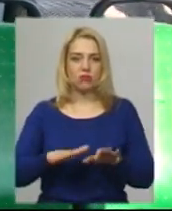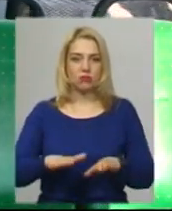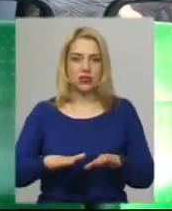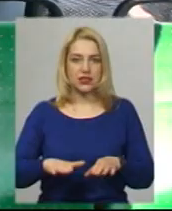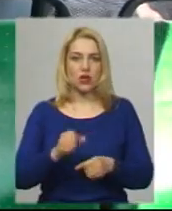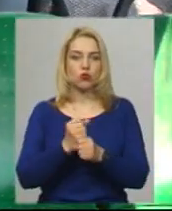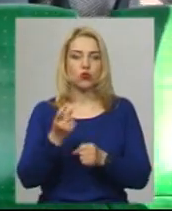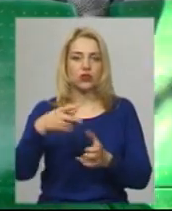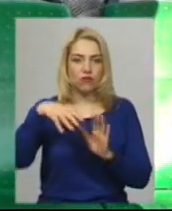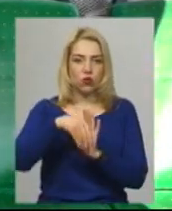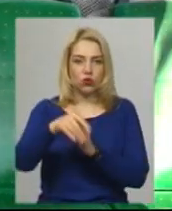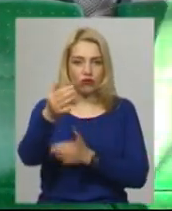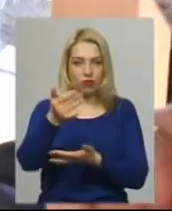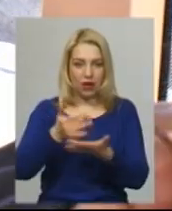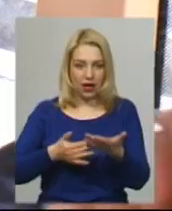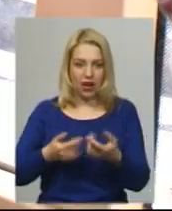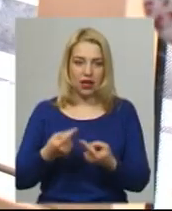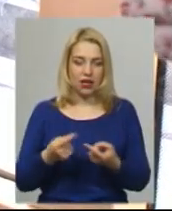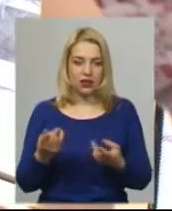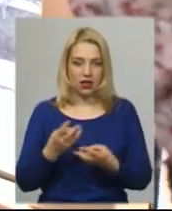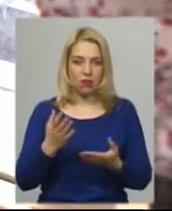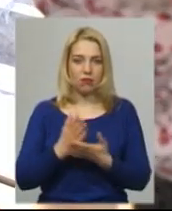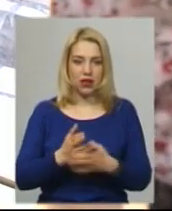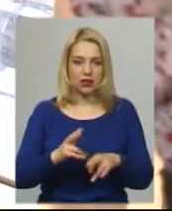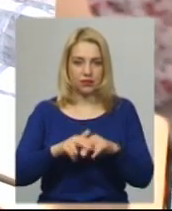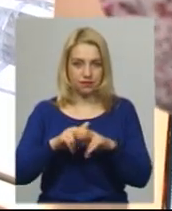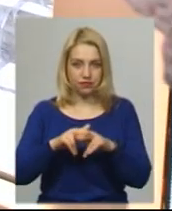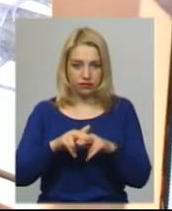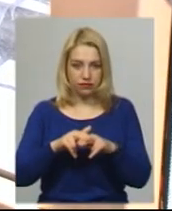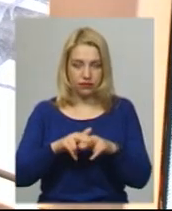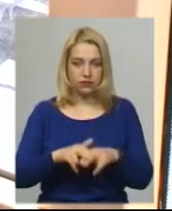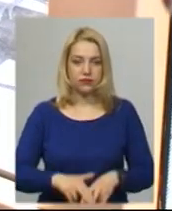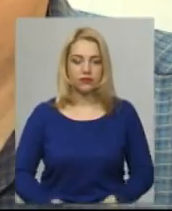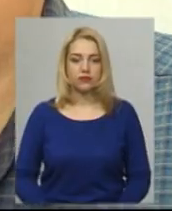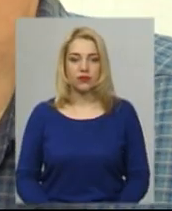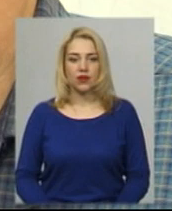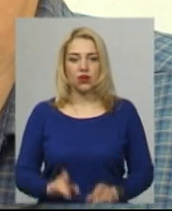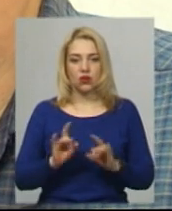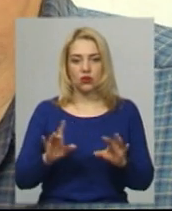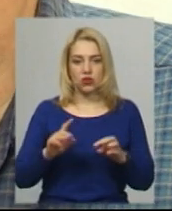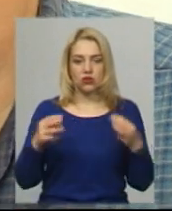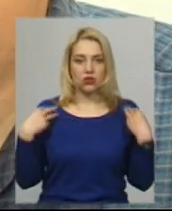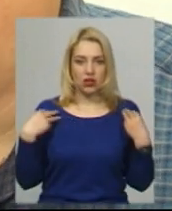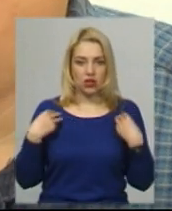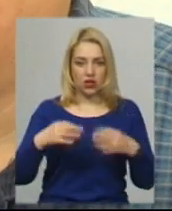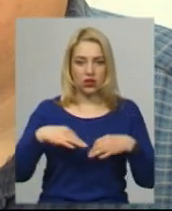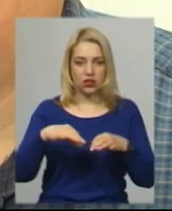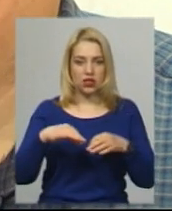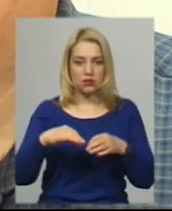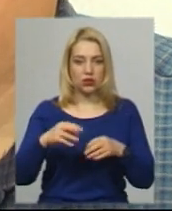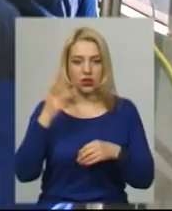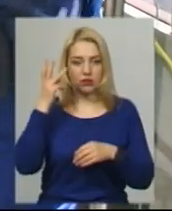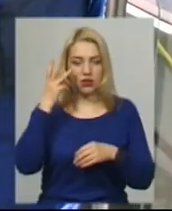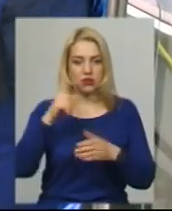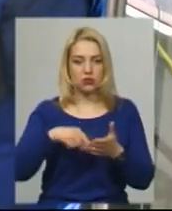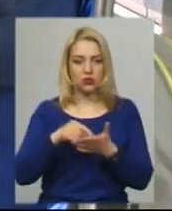з собою необхідно мати і документ, який посвідчує особу, каже виконуючий обов'язки начальника управління транспорту та зв'язку Хмельницької міської ради Сергій